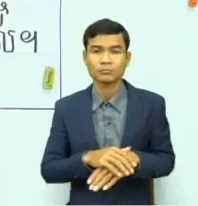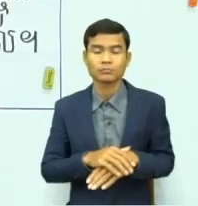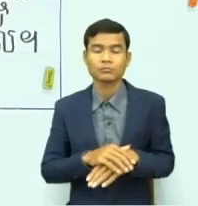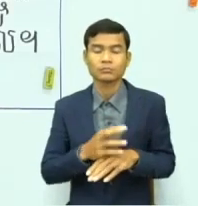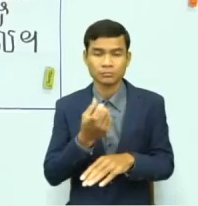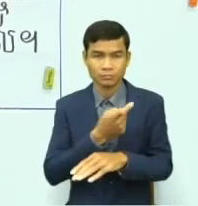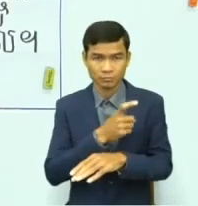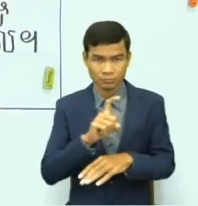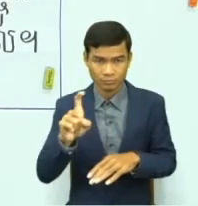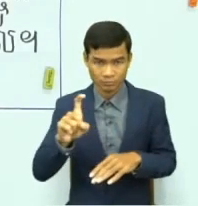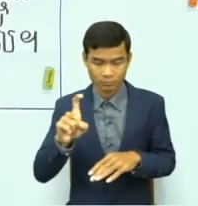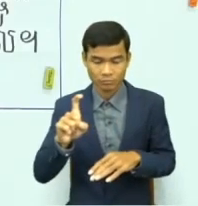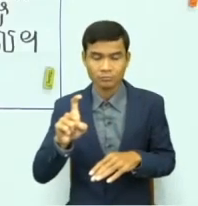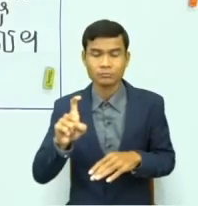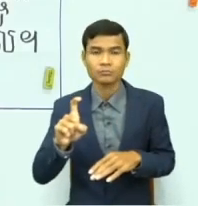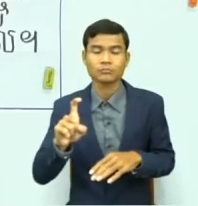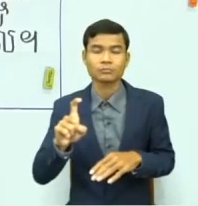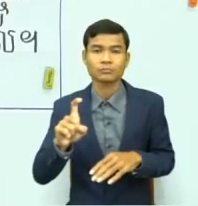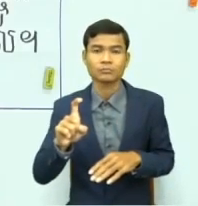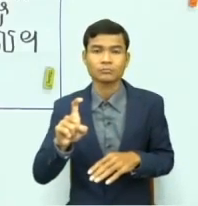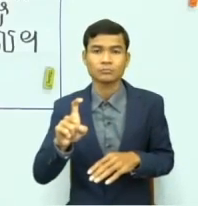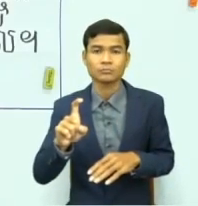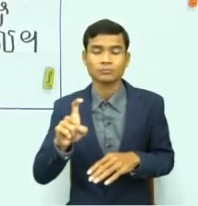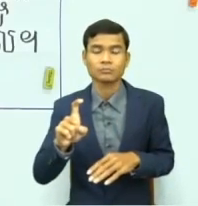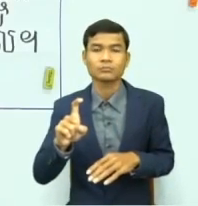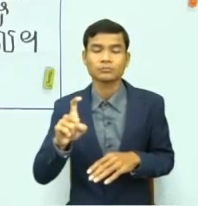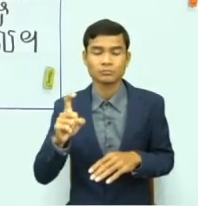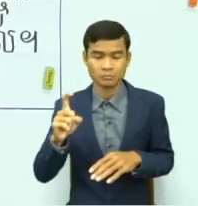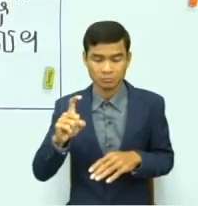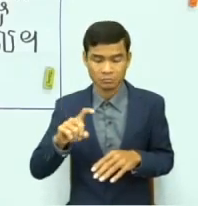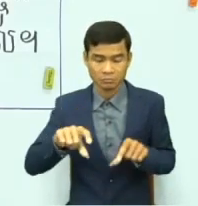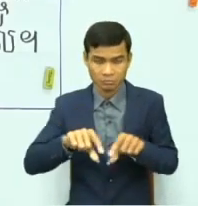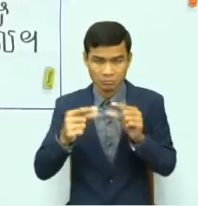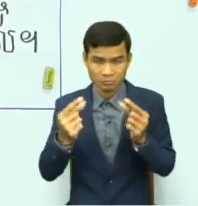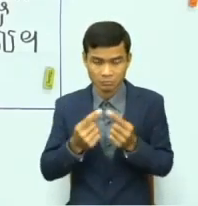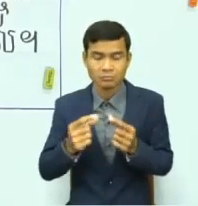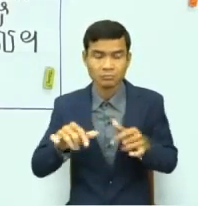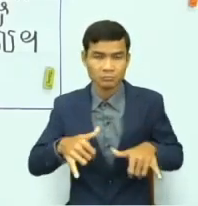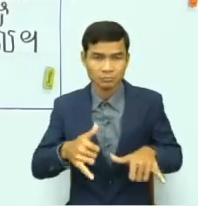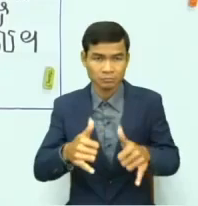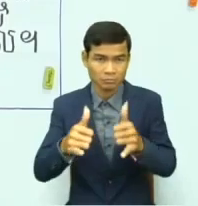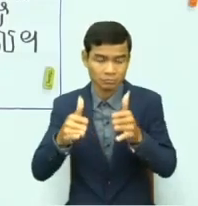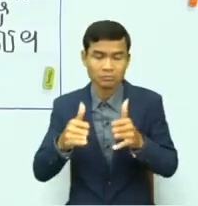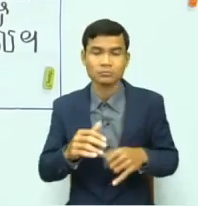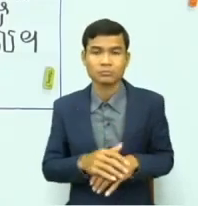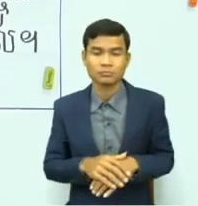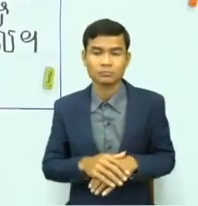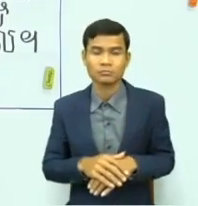phô chân nìa thán nâng khlập cầm sàn nìa nìa